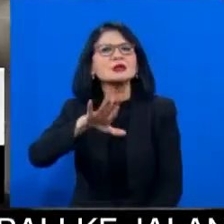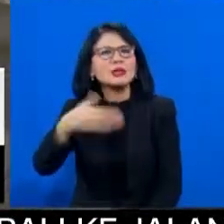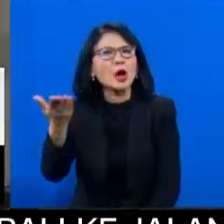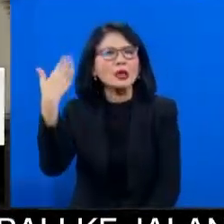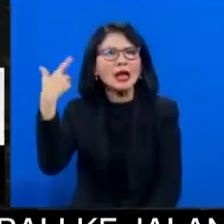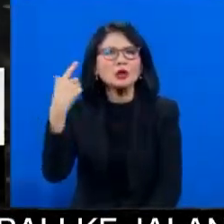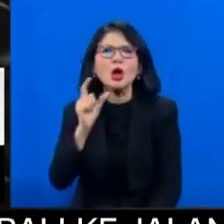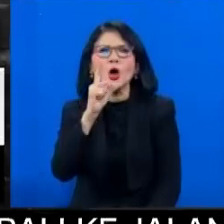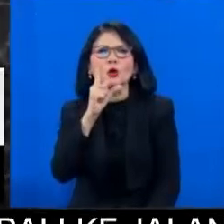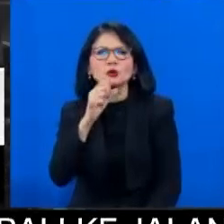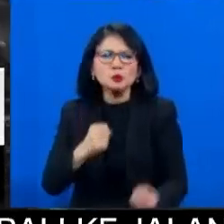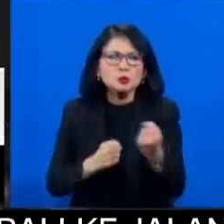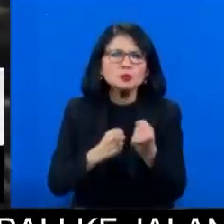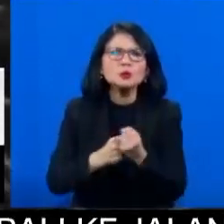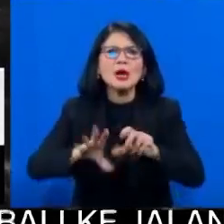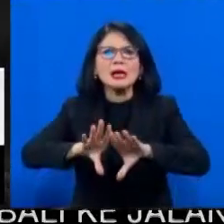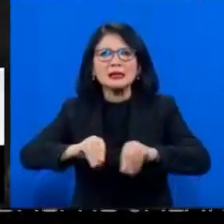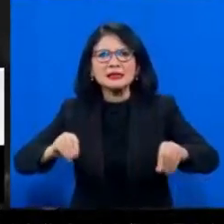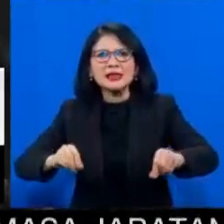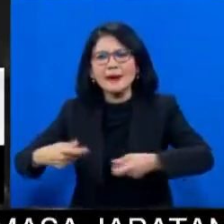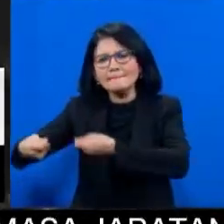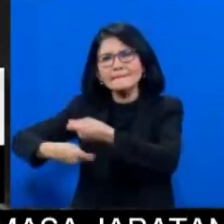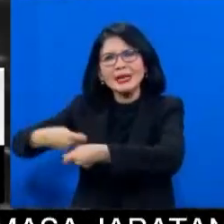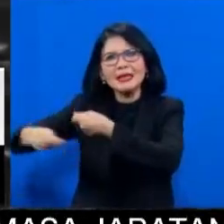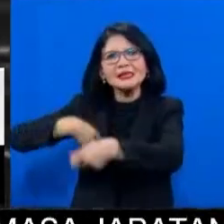untuk menunjang pekerjaannya sebagai manajer artis.